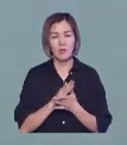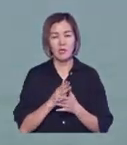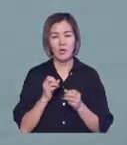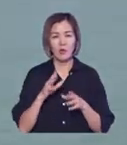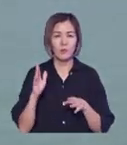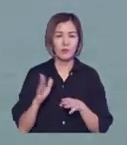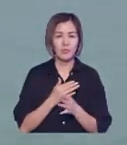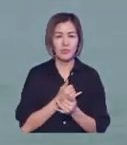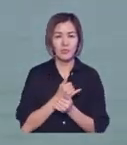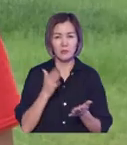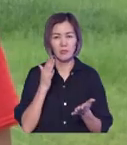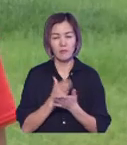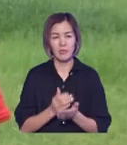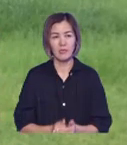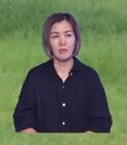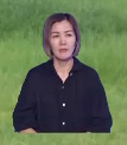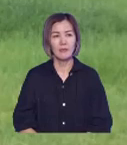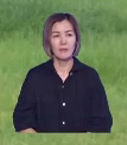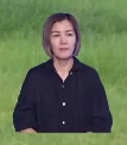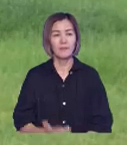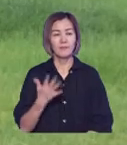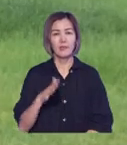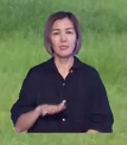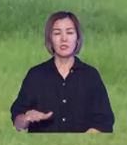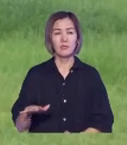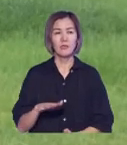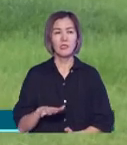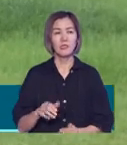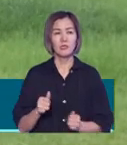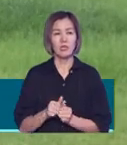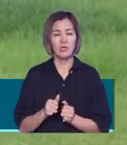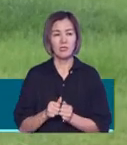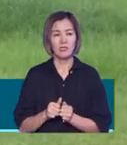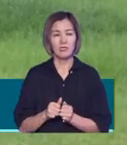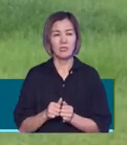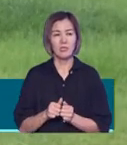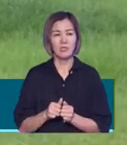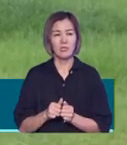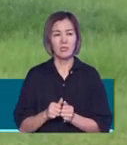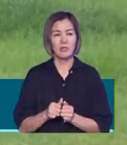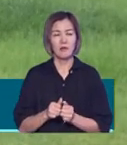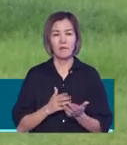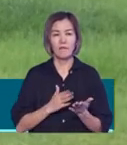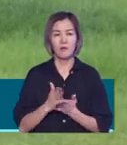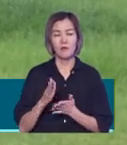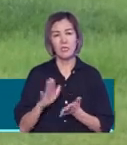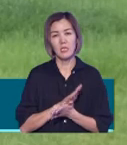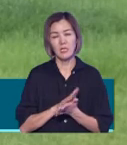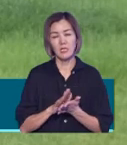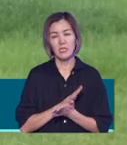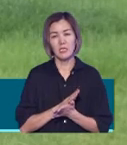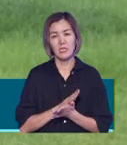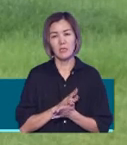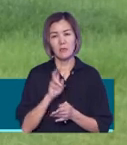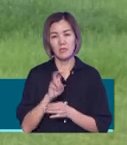қызметі де қарастырылған. 5-ші пляж бізге доверительное управление берілген. Бұл жерде входқа бәрі тегін, адамдар кіреді